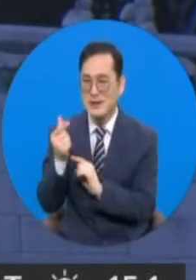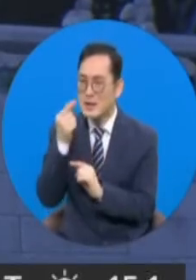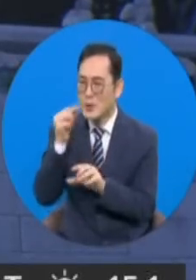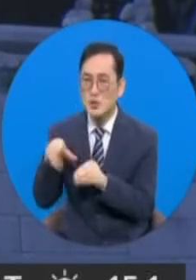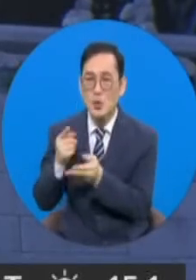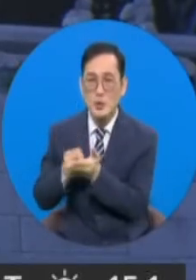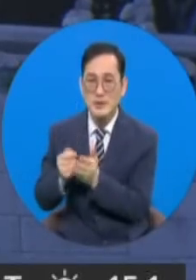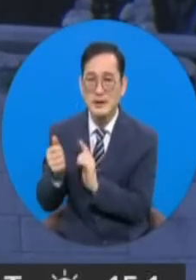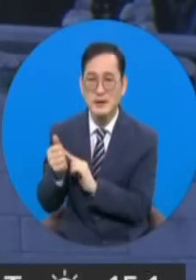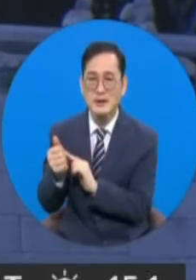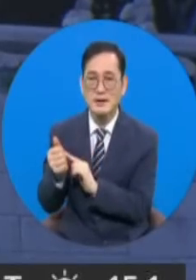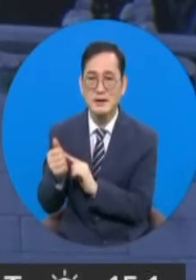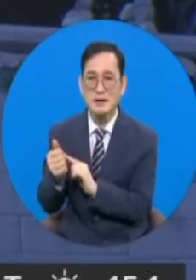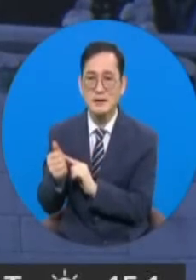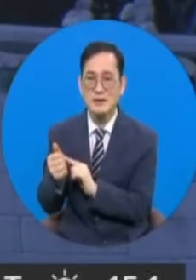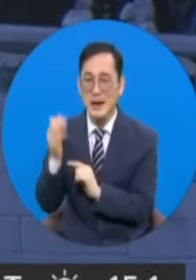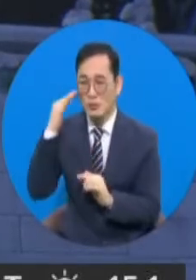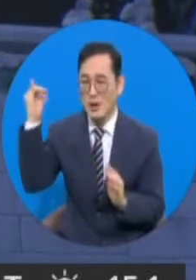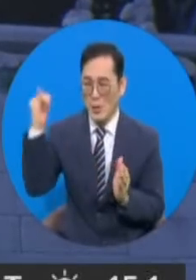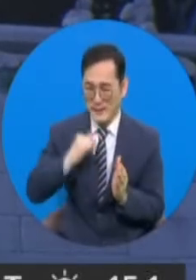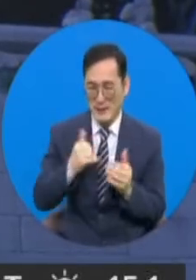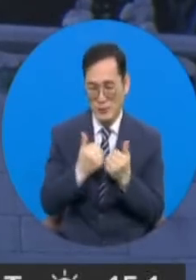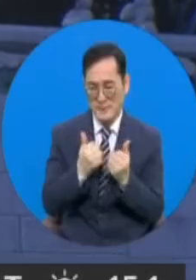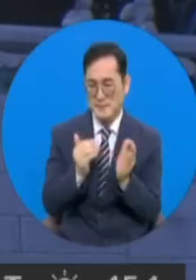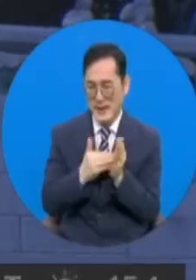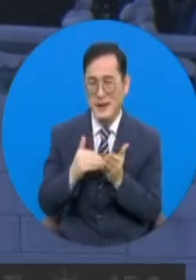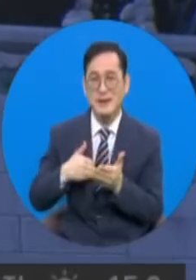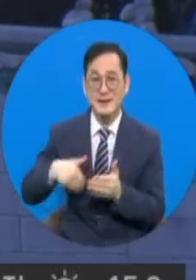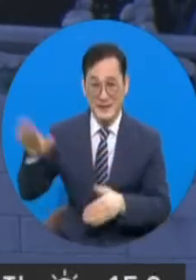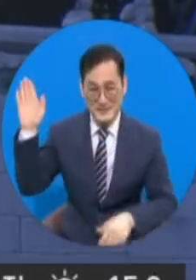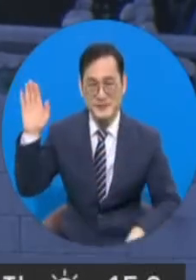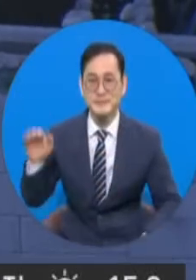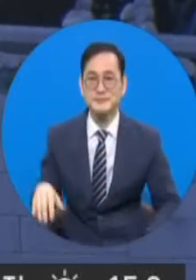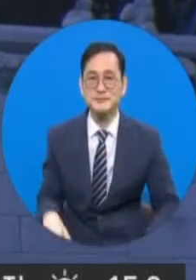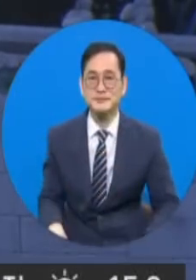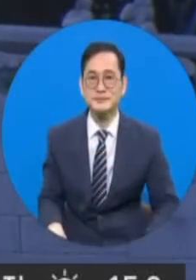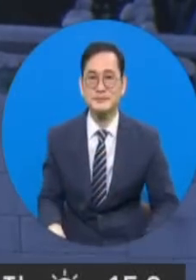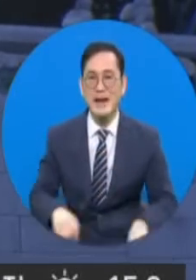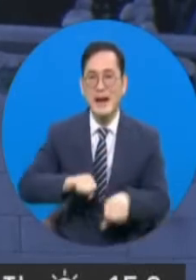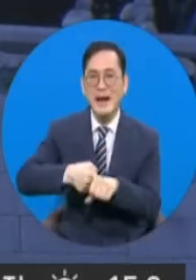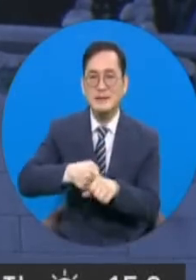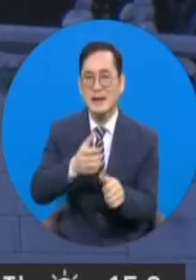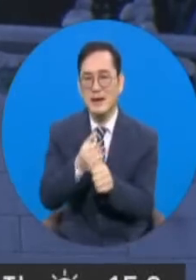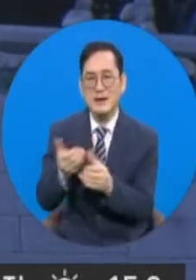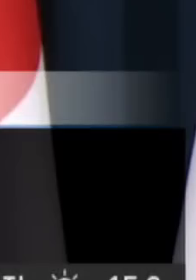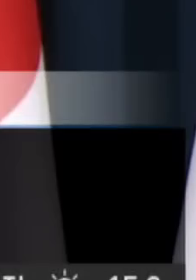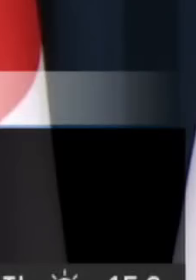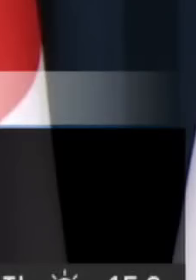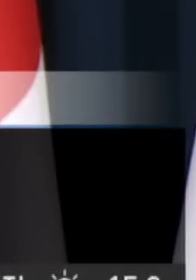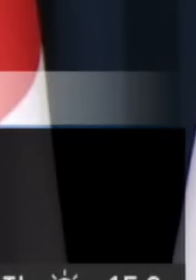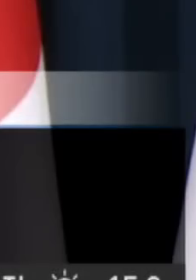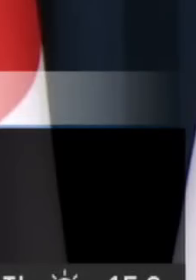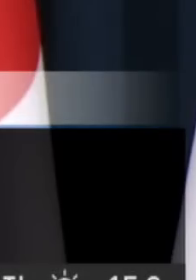진전된 입장을 내놨다라는 전문가들의 평가가 나오고 있는 대목도 있죠 근데 목 들어보겠습니다